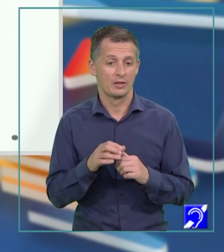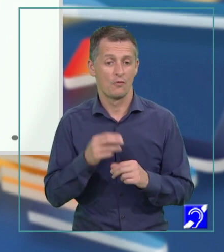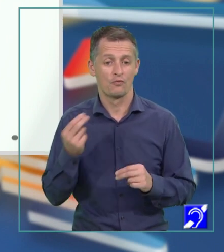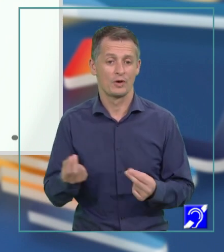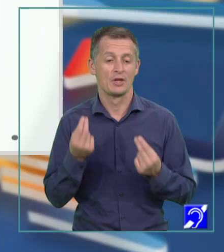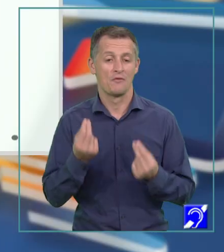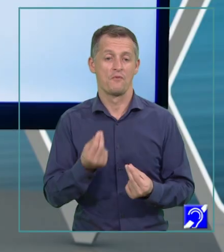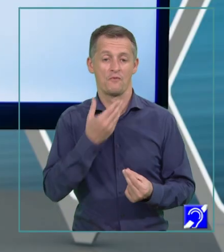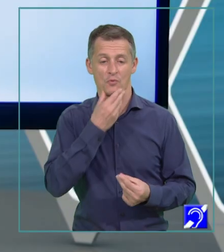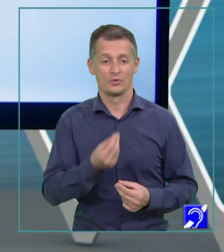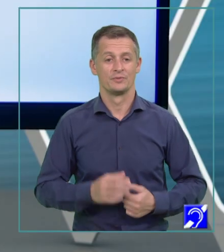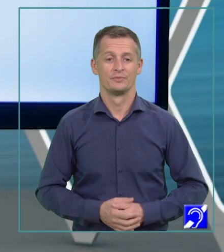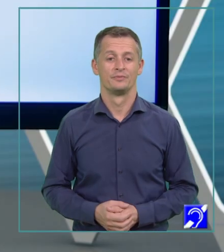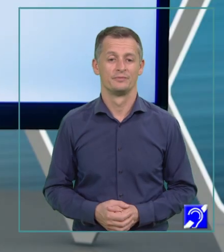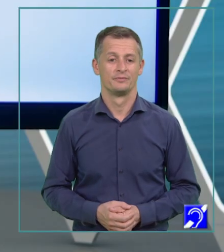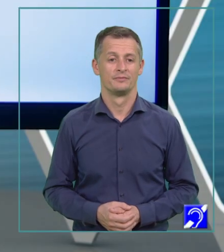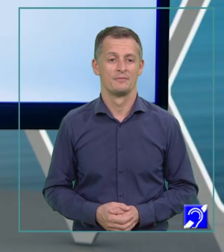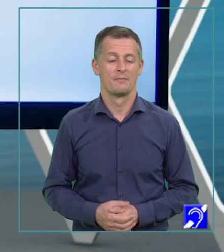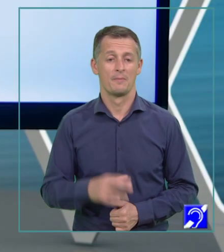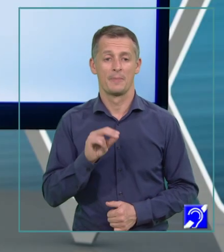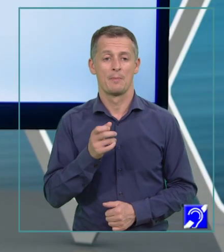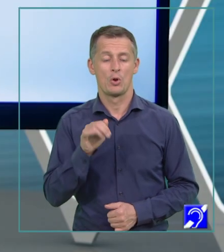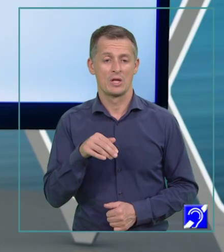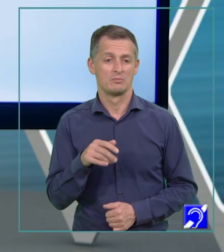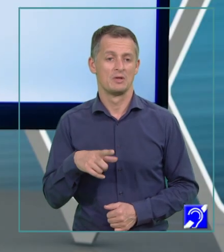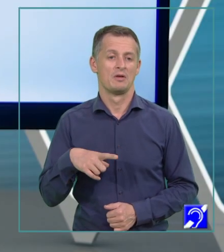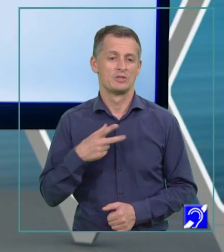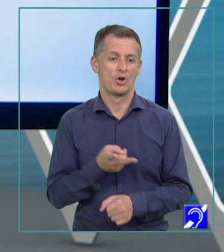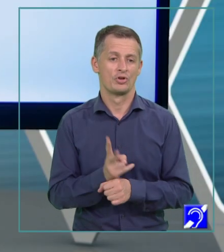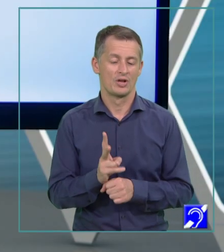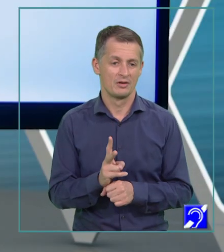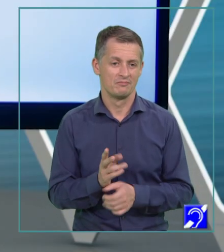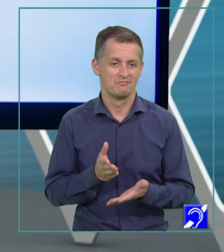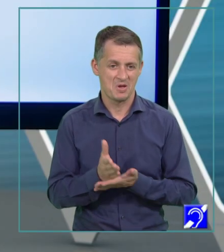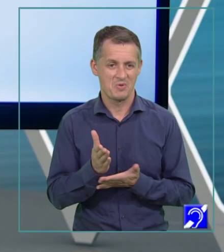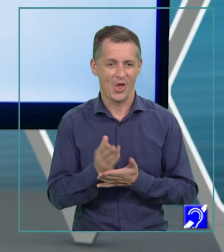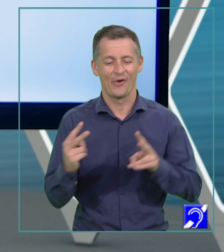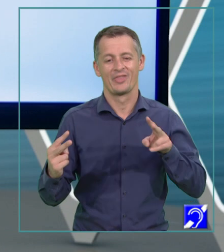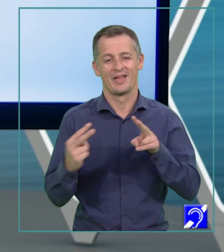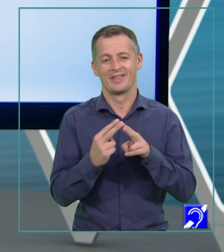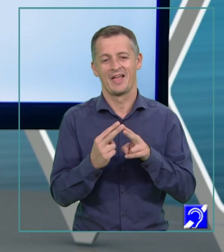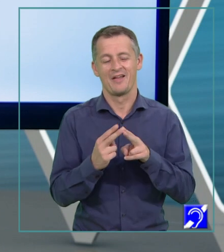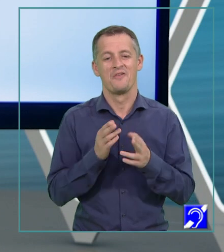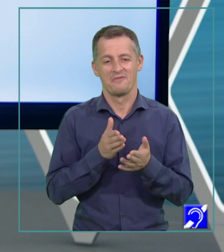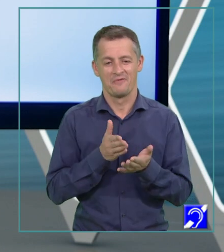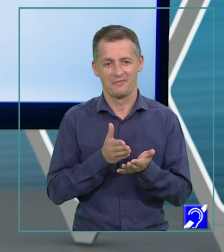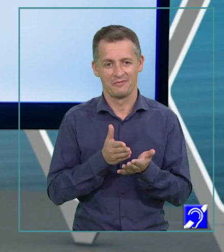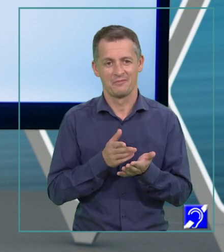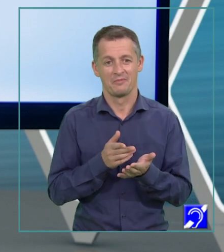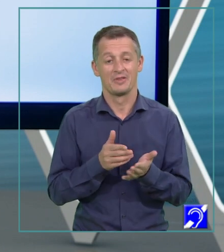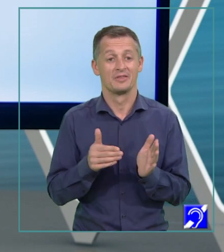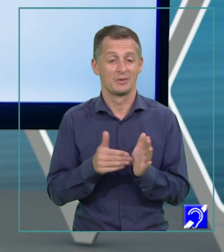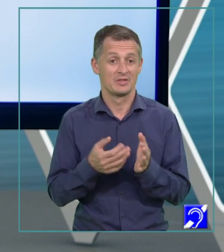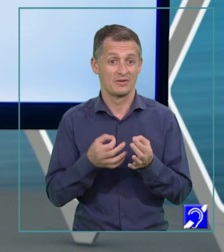foarte frumos. Pleonasmul e o greșeală destul de frecvent întâlnită, așa că fiți întotdeauna atenți